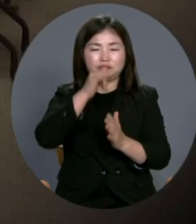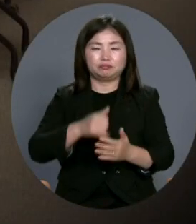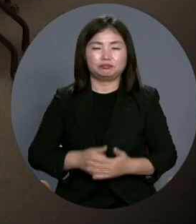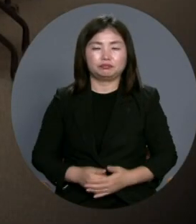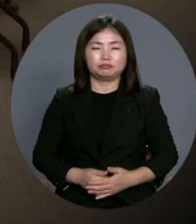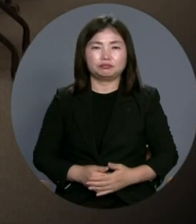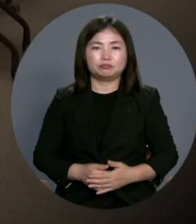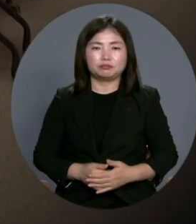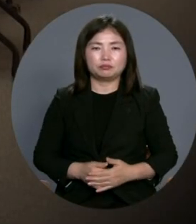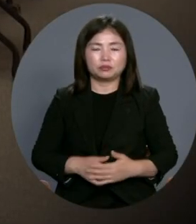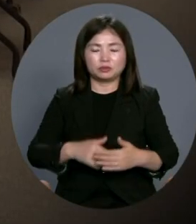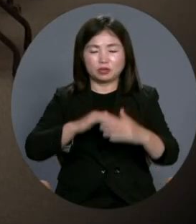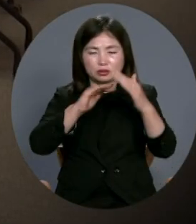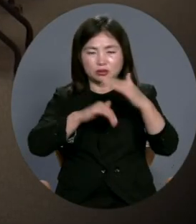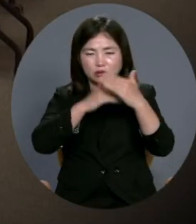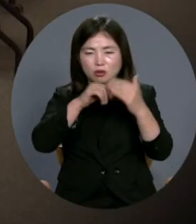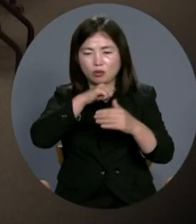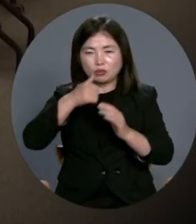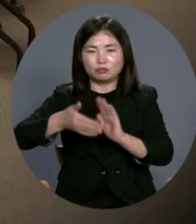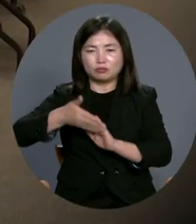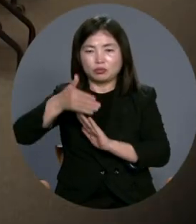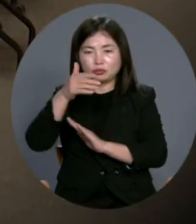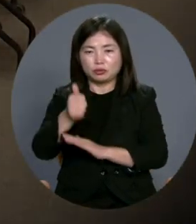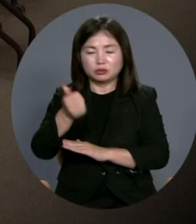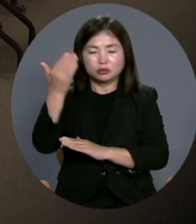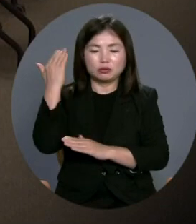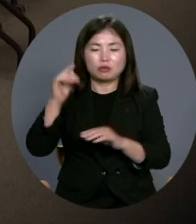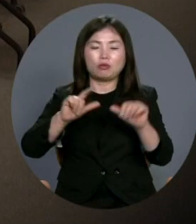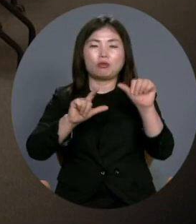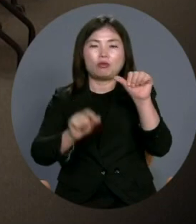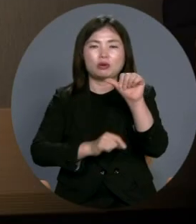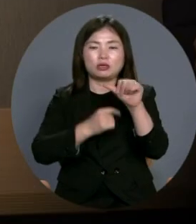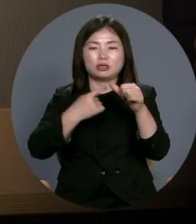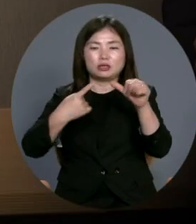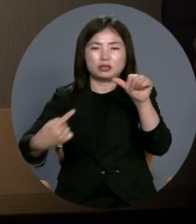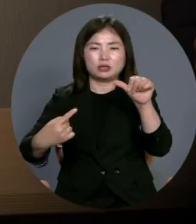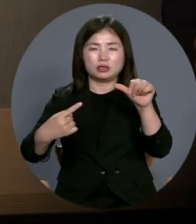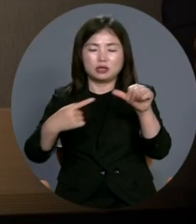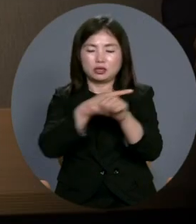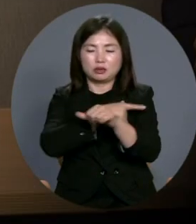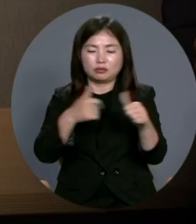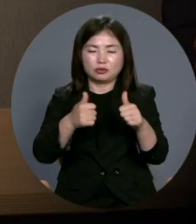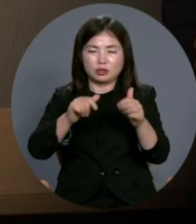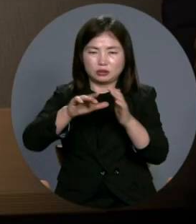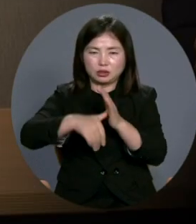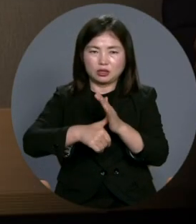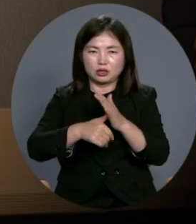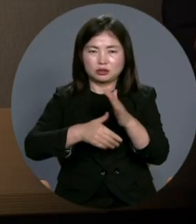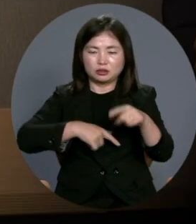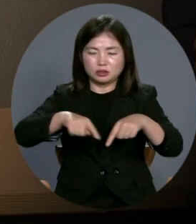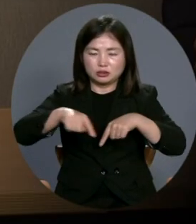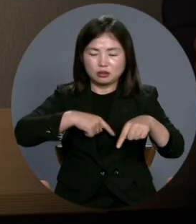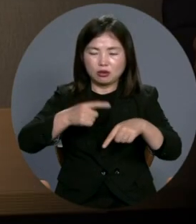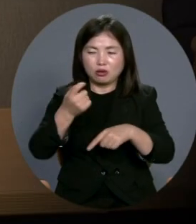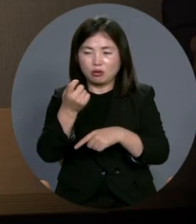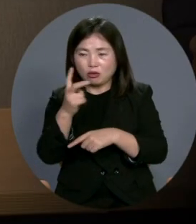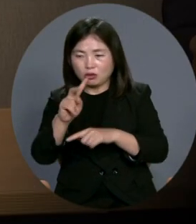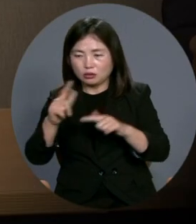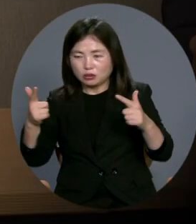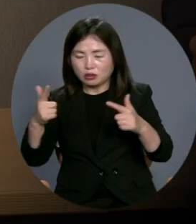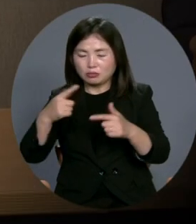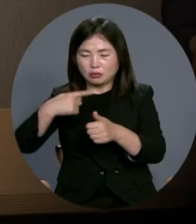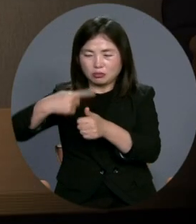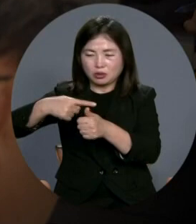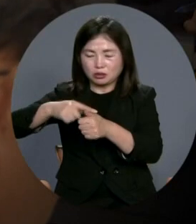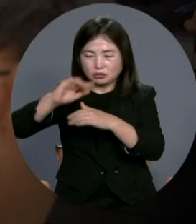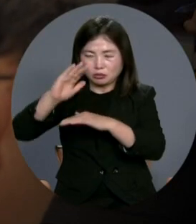냈습니다이 모든 것은 홍준표 대구 시장이 지난 5월 1일 간부 회의에서 시정에 대한 언론의 외곡 평화